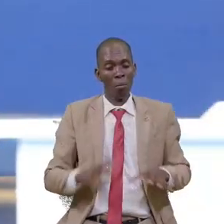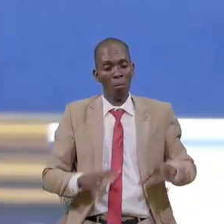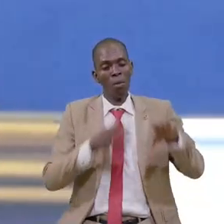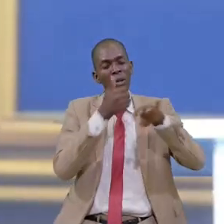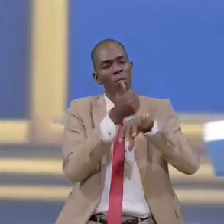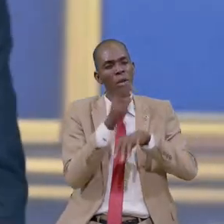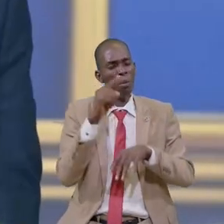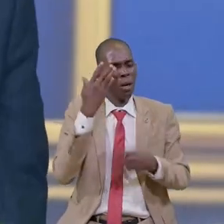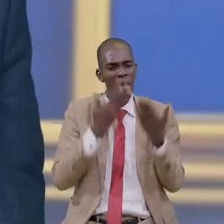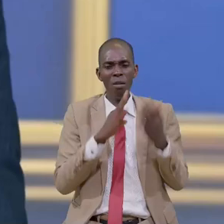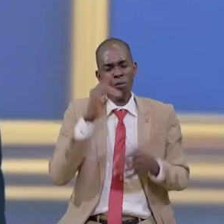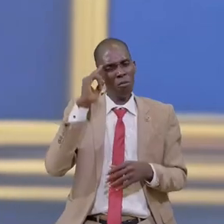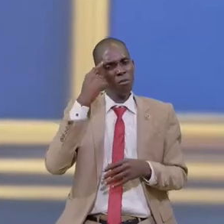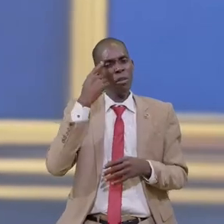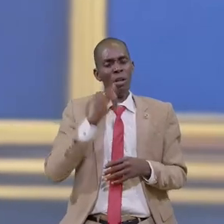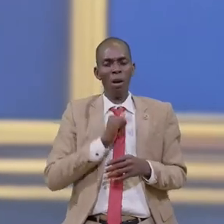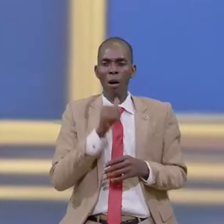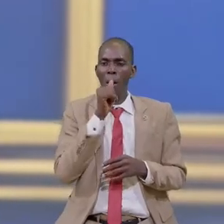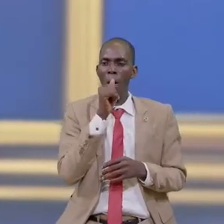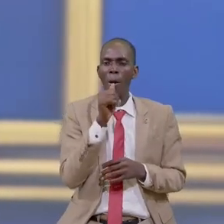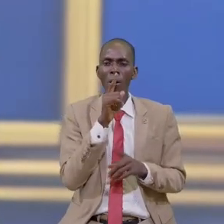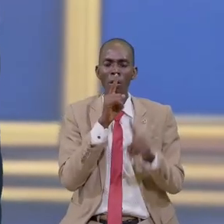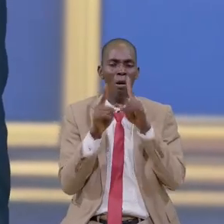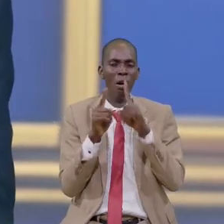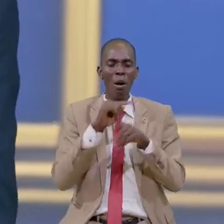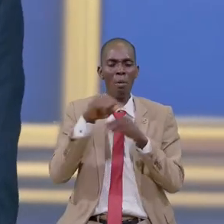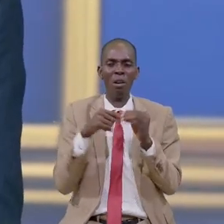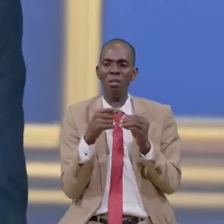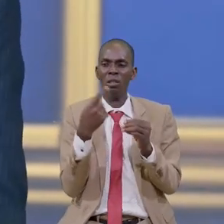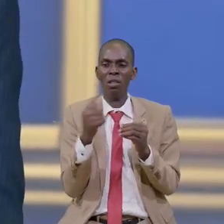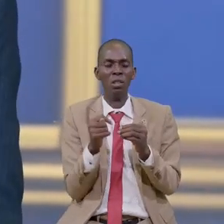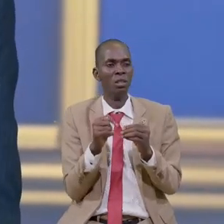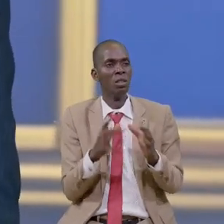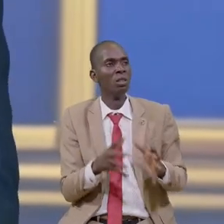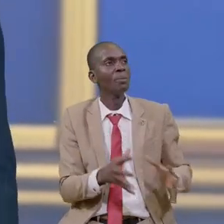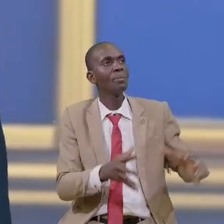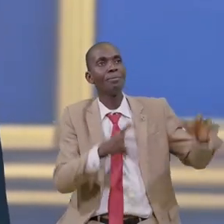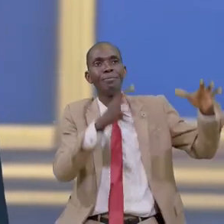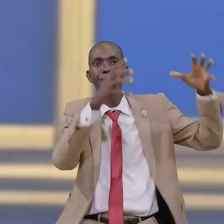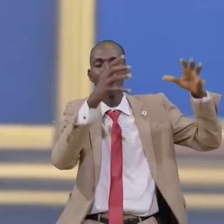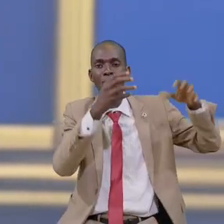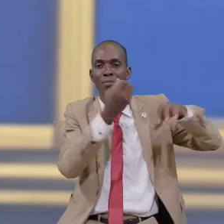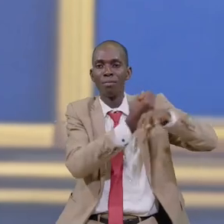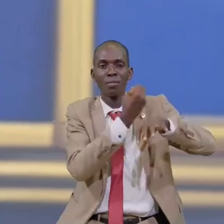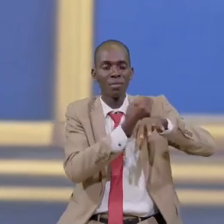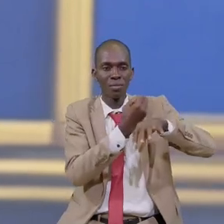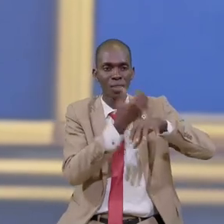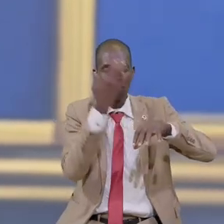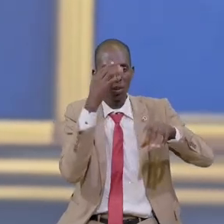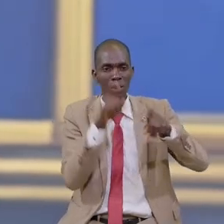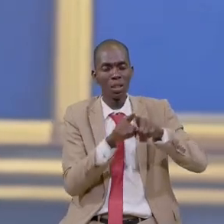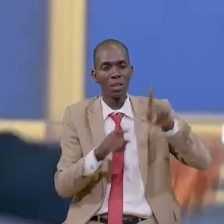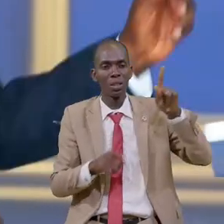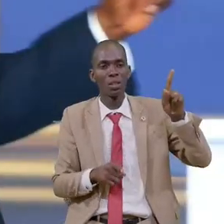allez penser que je parle d'une montagne qui est là où maintenant? Kilimandjaro,